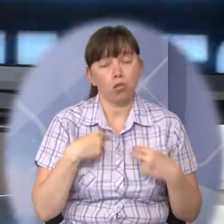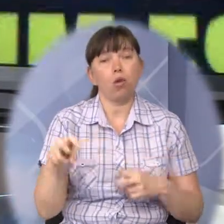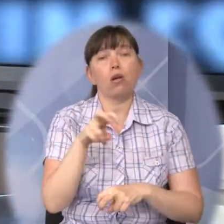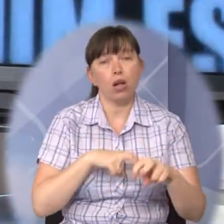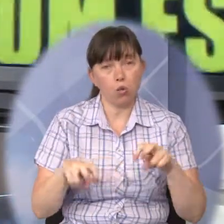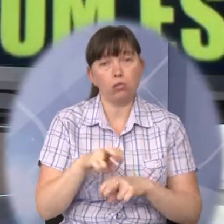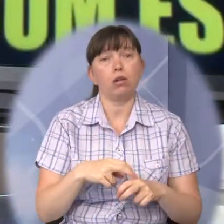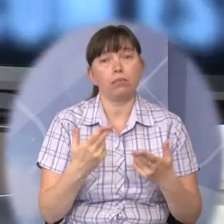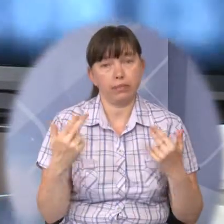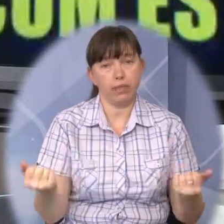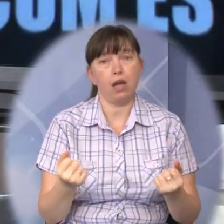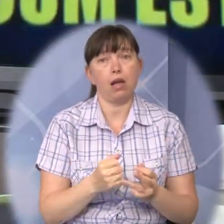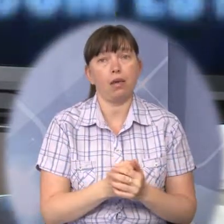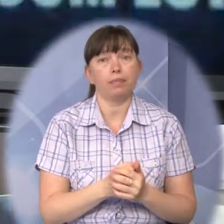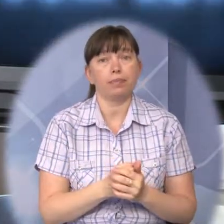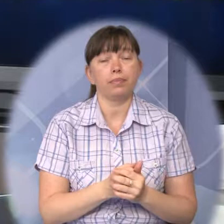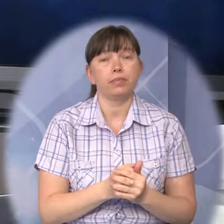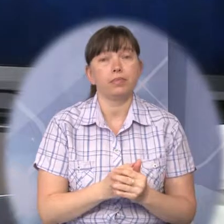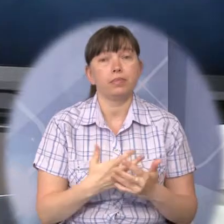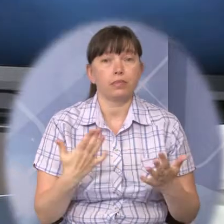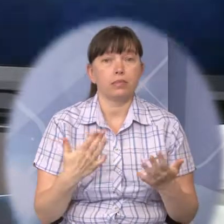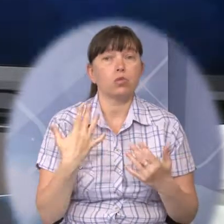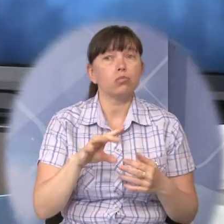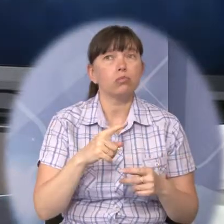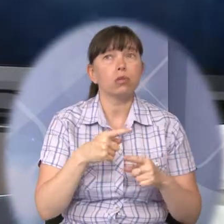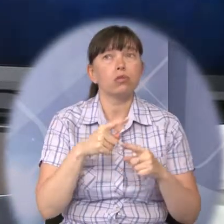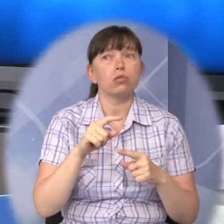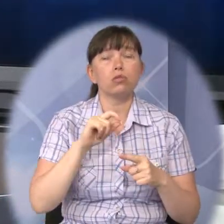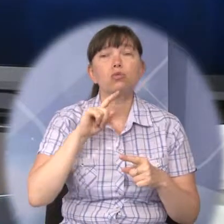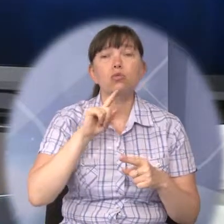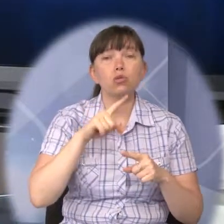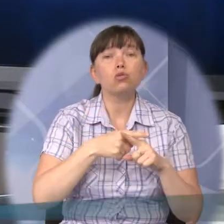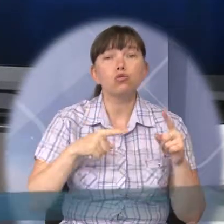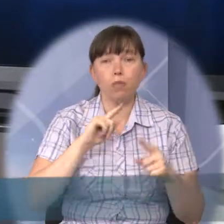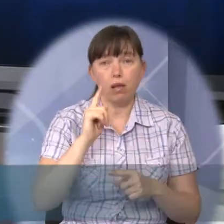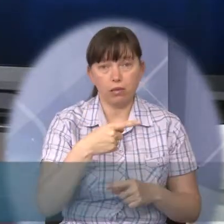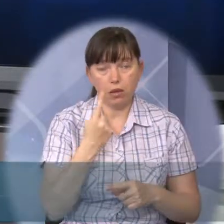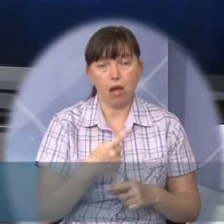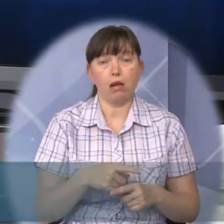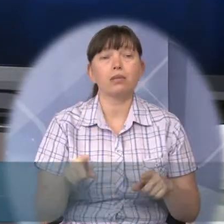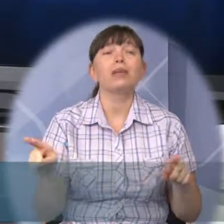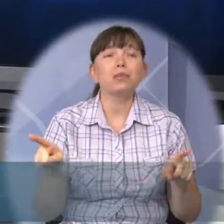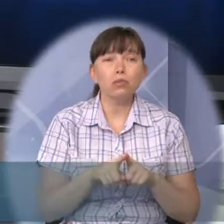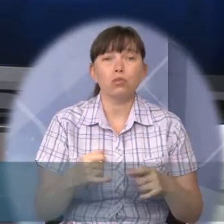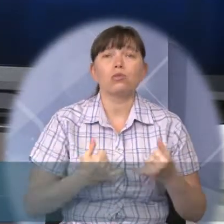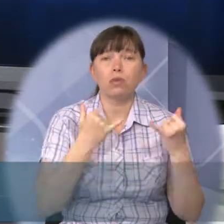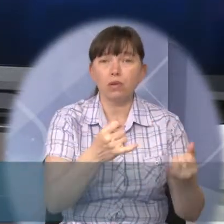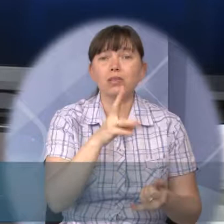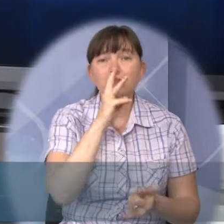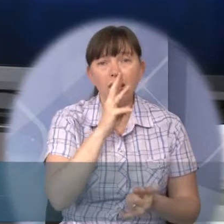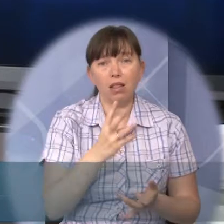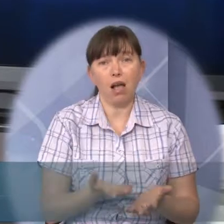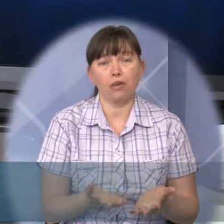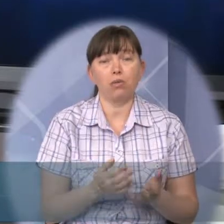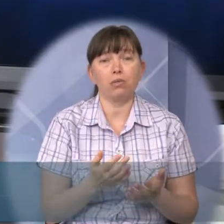în căutarea unii mai mult de jumătate de an, da? Cu toate că se oferă un salariu, dar